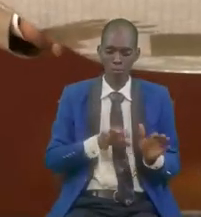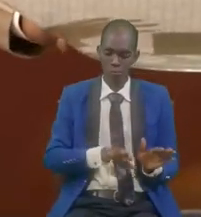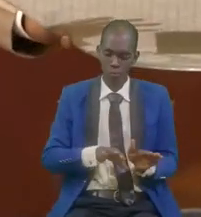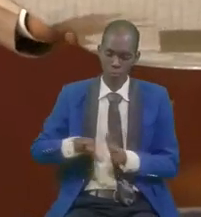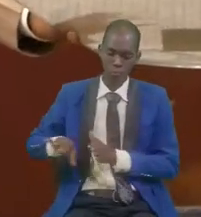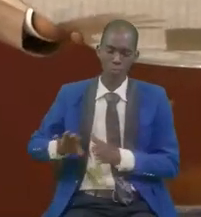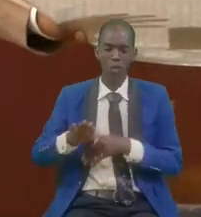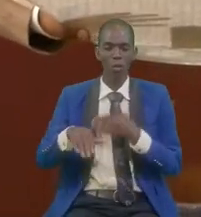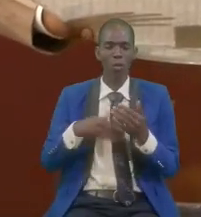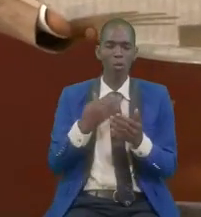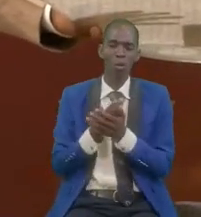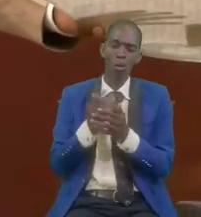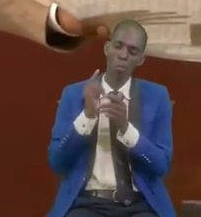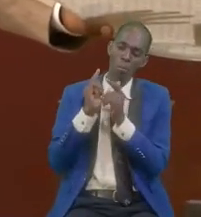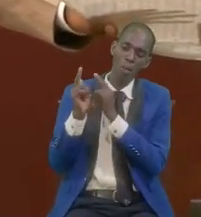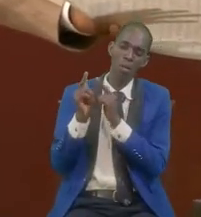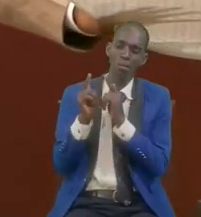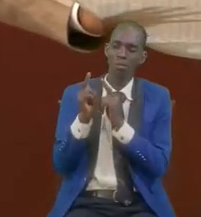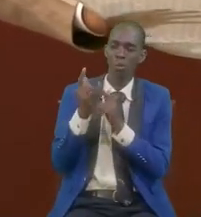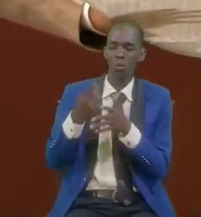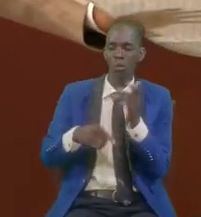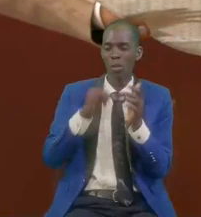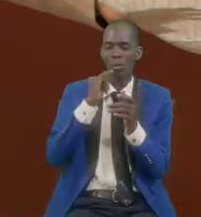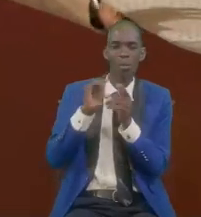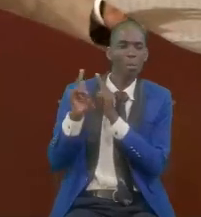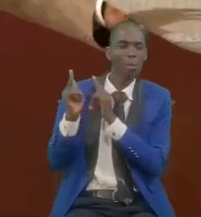malice. Qu'est-ce que la malice?